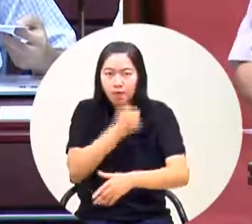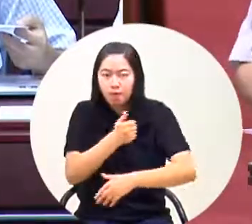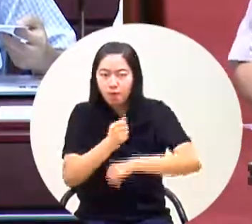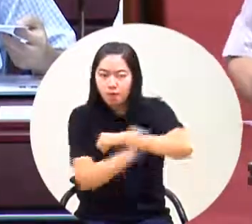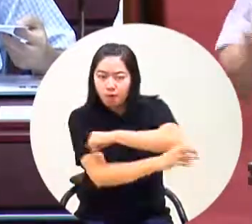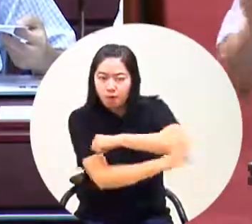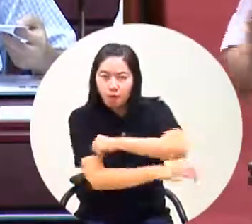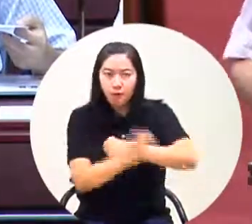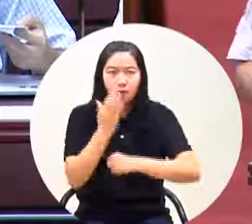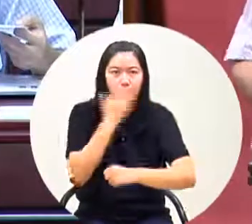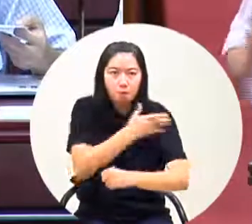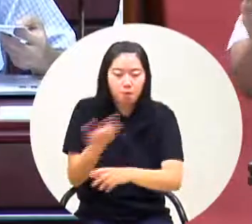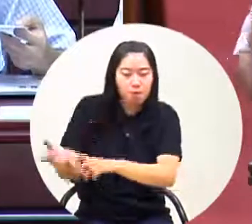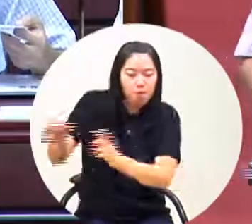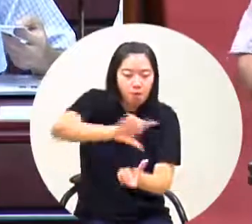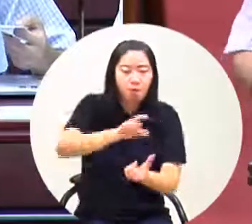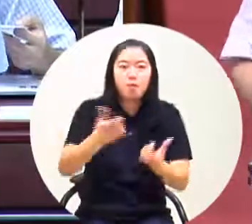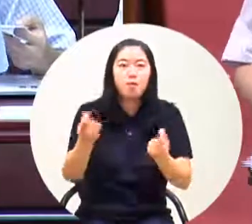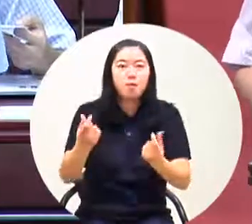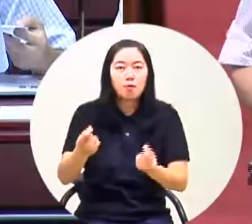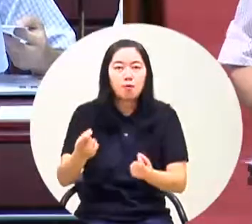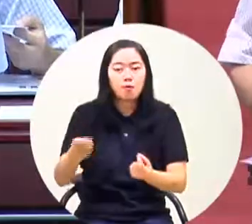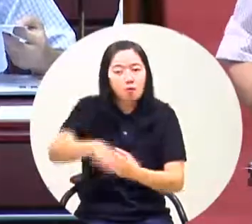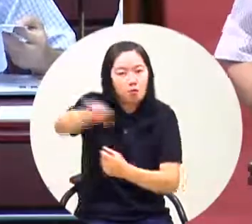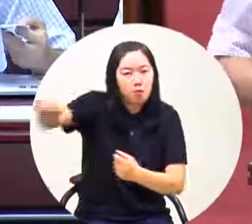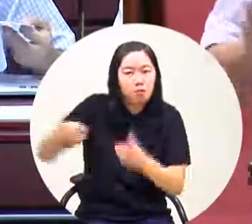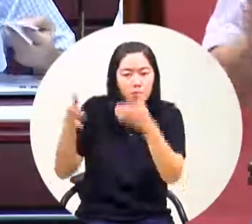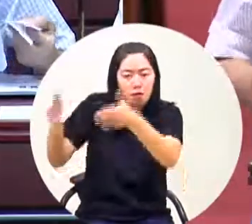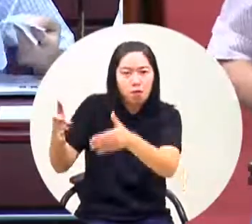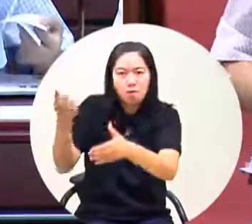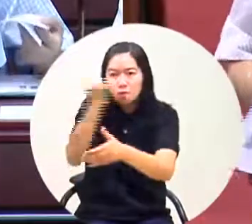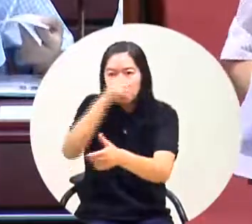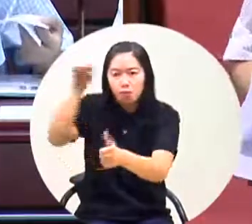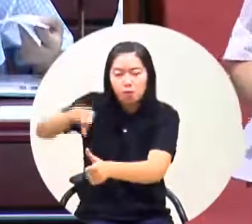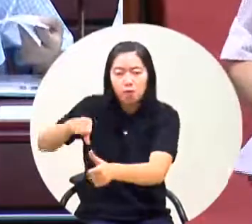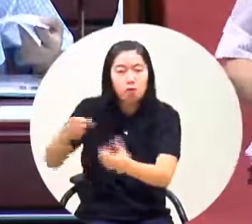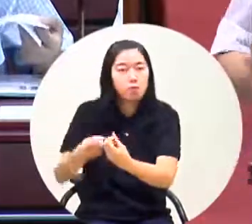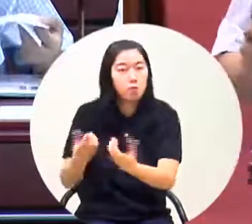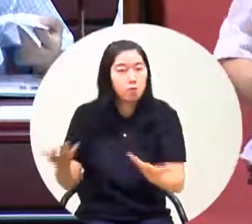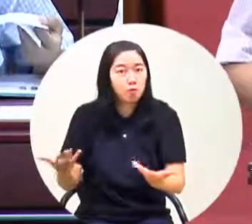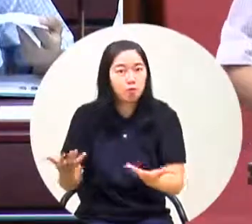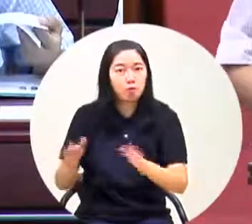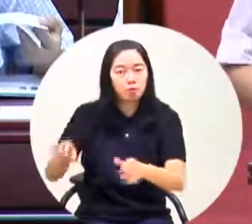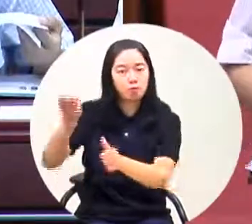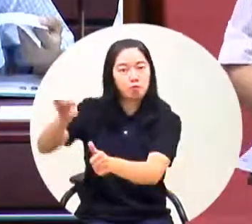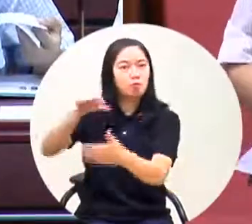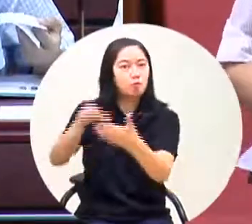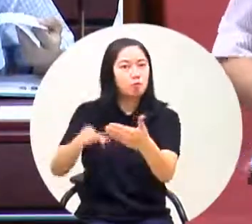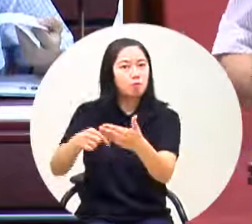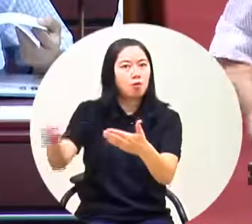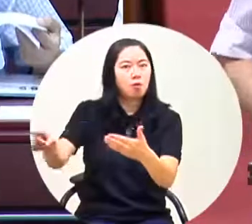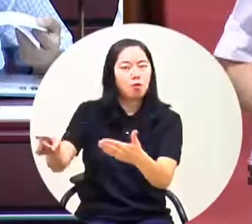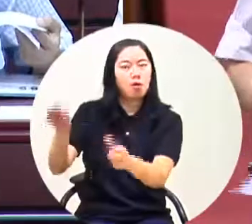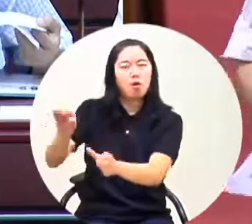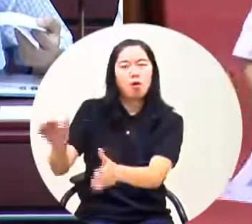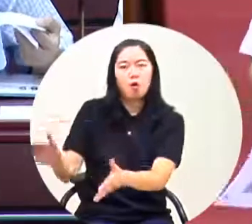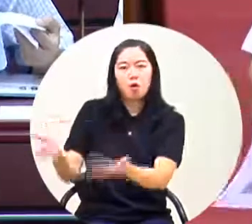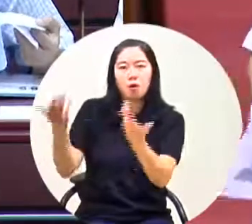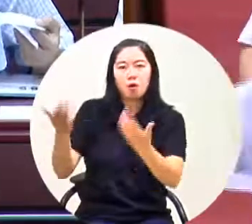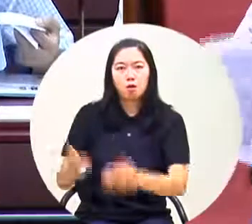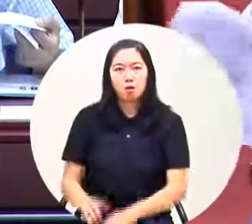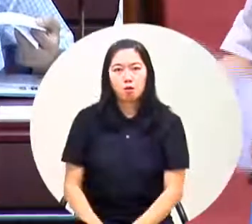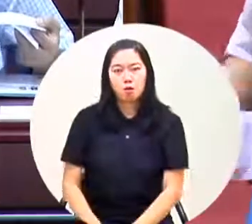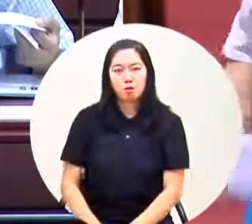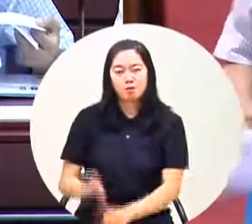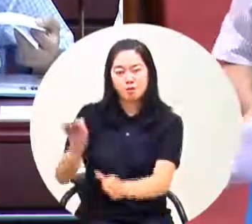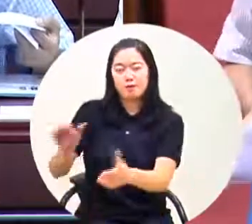盗也好，这些人安没向哪去管制？以目前的法则啊，吼，会使非常戒轻啊，就是伤过轻哩，